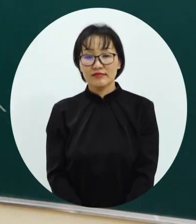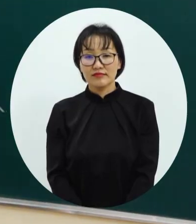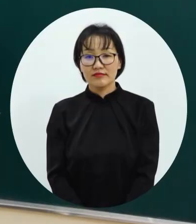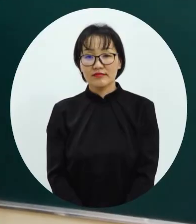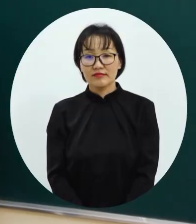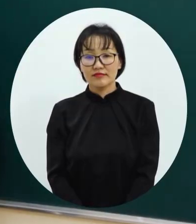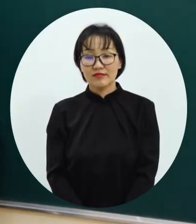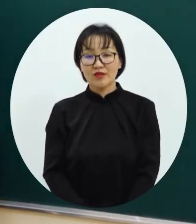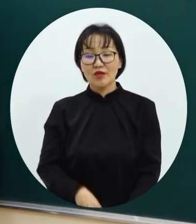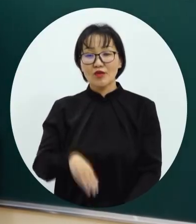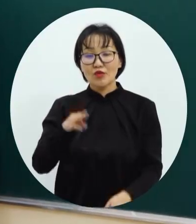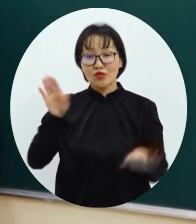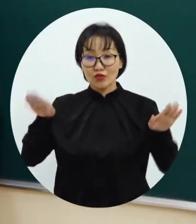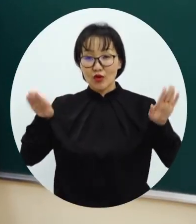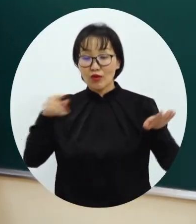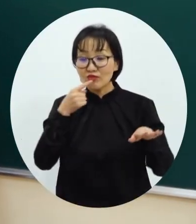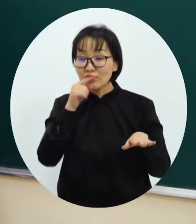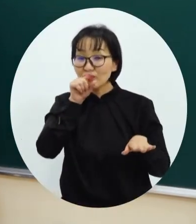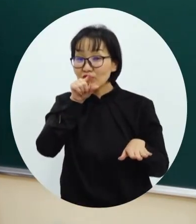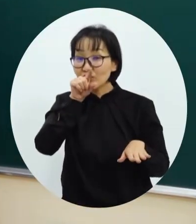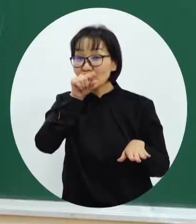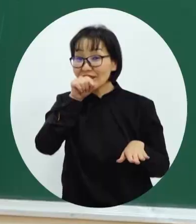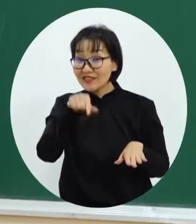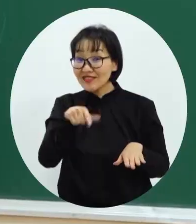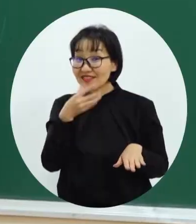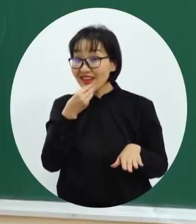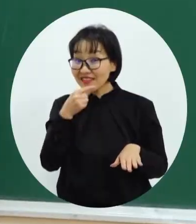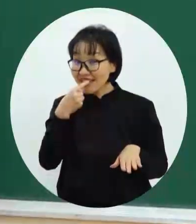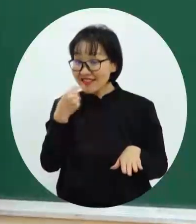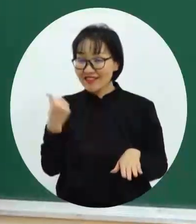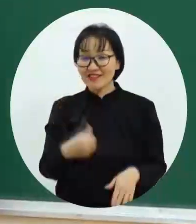За өшөөмө шувуу ганганах сайхан гэж байсан.